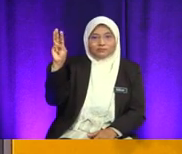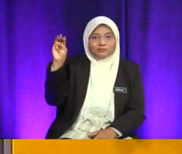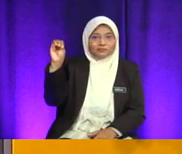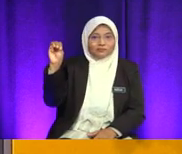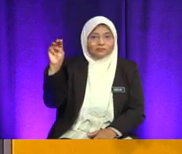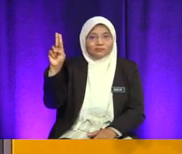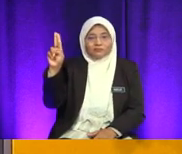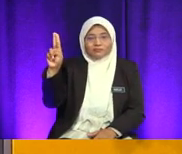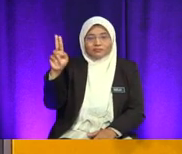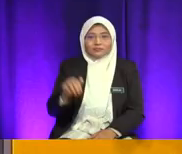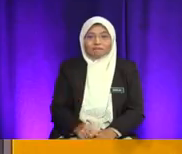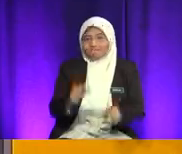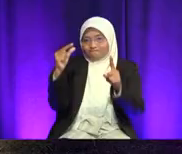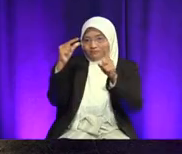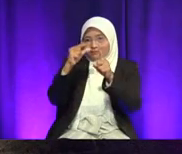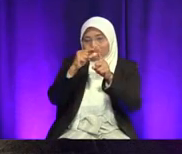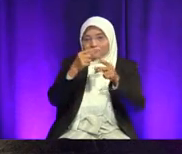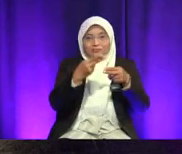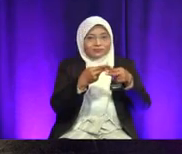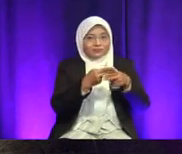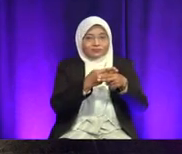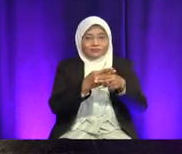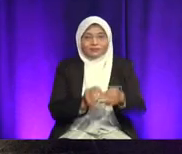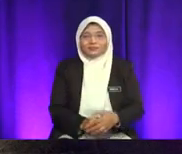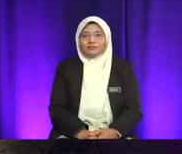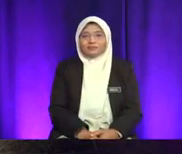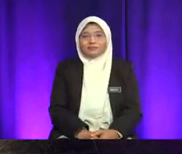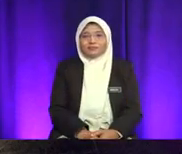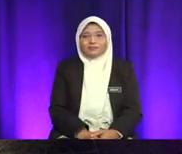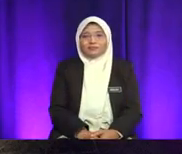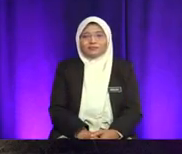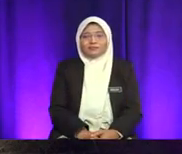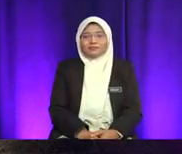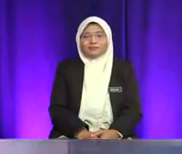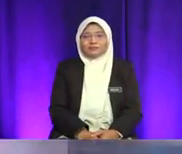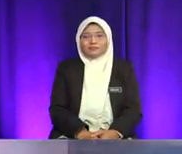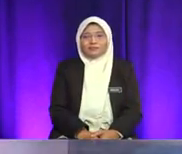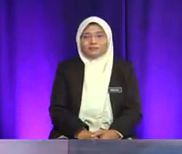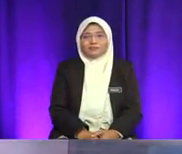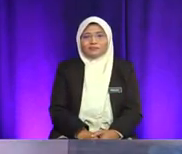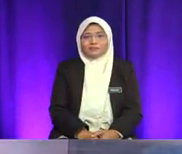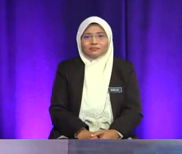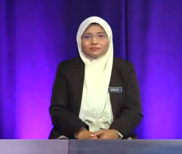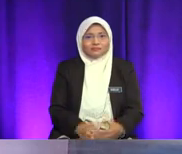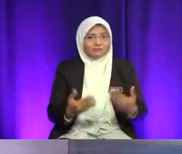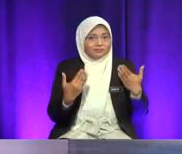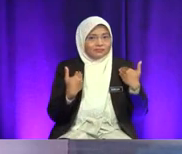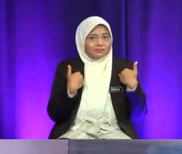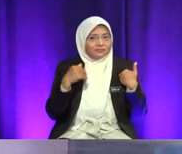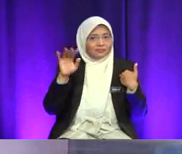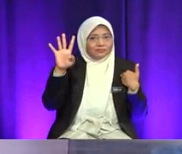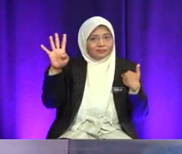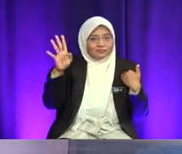soal dan kalau macam itu Saya rasa saya pun boleh ingat hari ini kita ada empat jenis kedaulatan